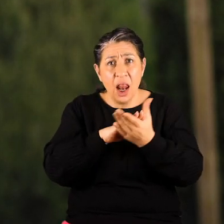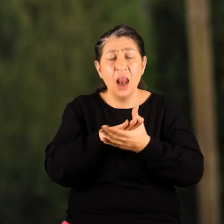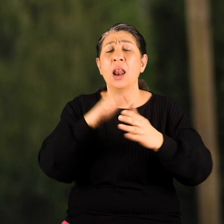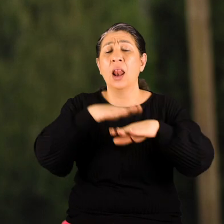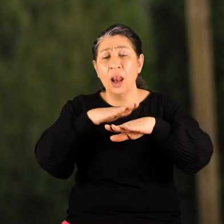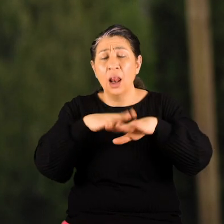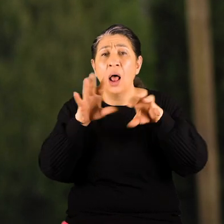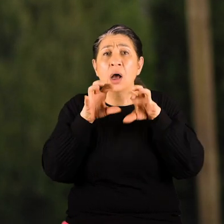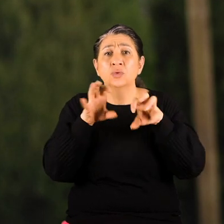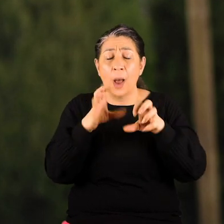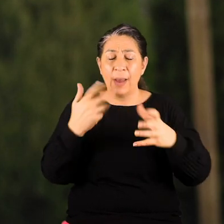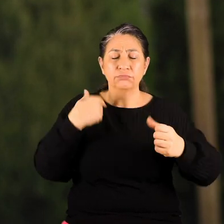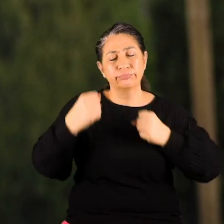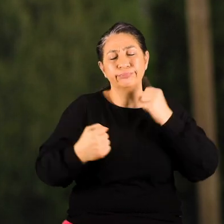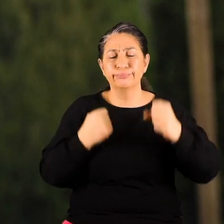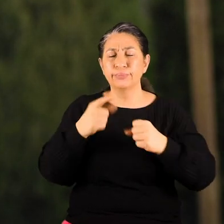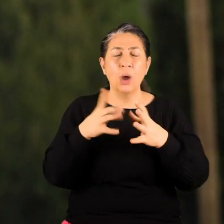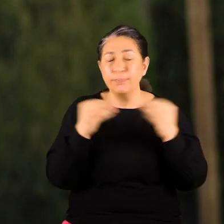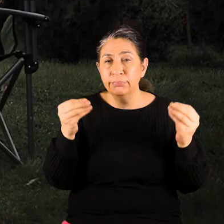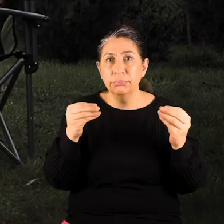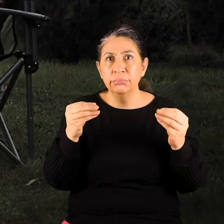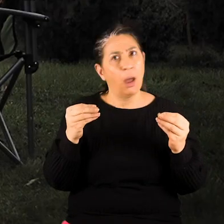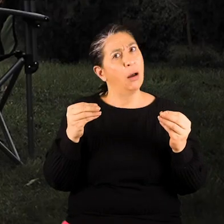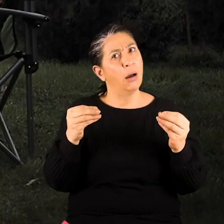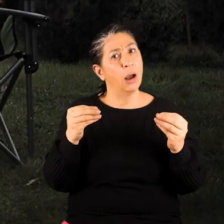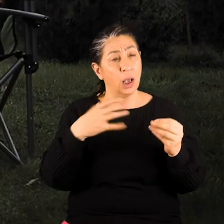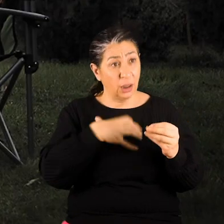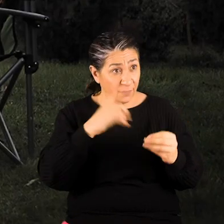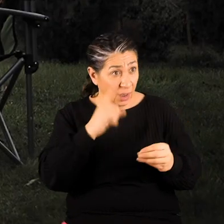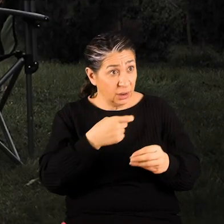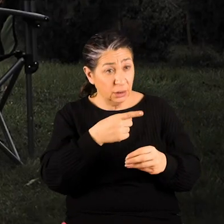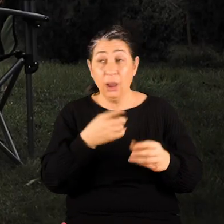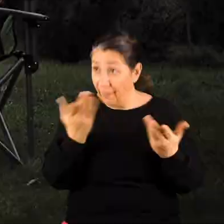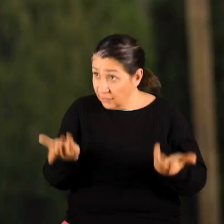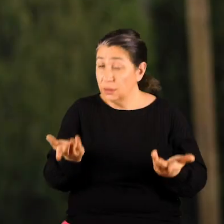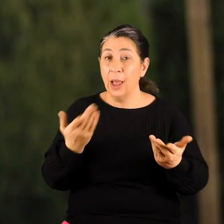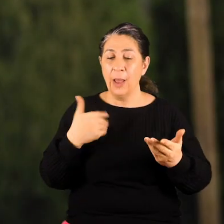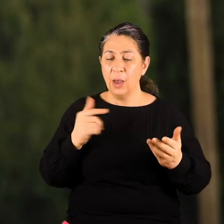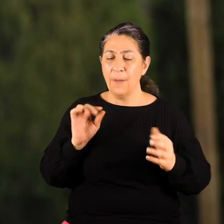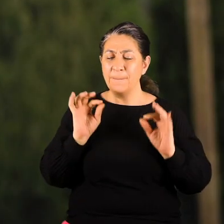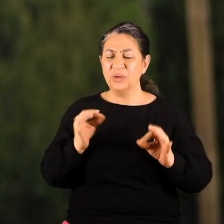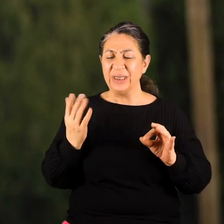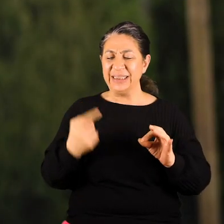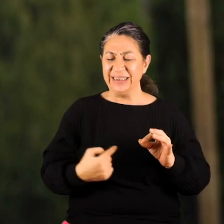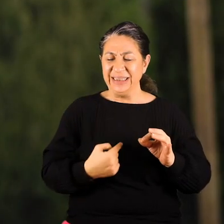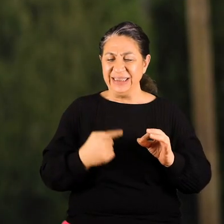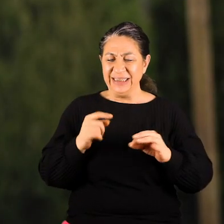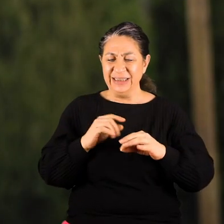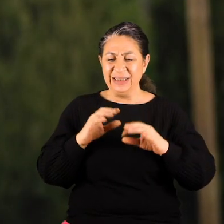ellerinde. Ama hareket ettiğimde bu etki hep kayboldu. Bunu yani kendim fark ettim. Yani. Evet, başlıyorsa bile böyle hafif